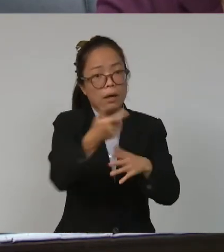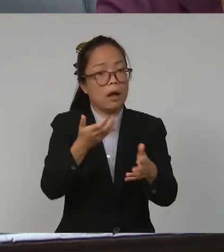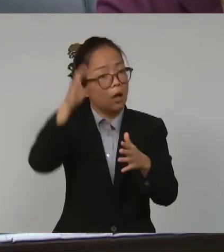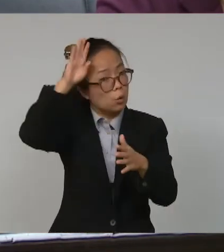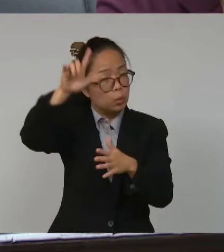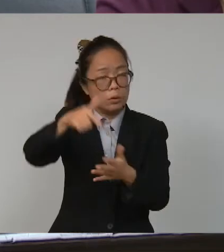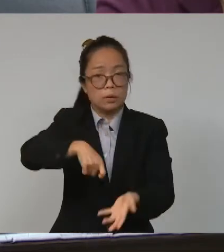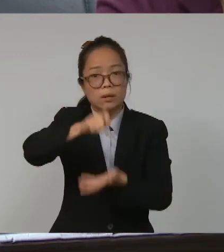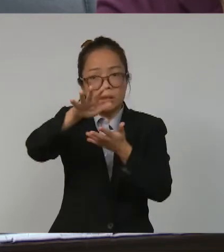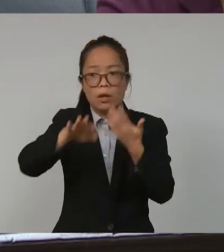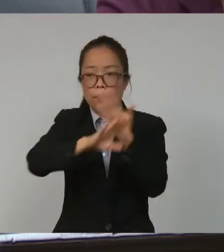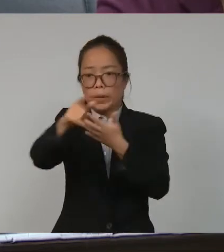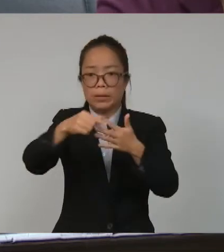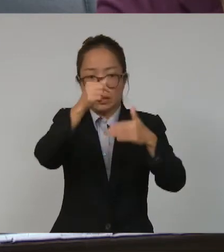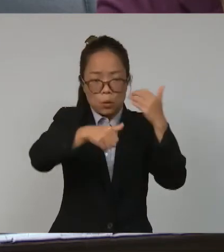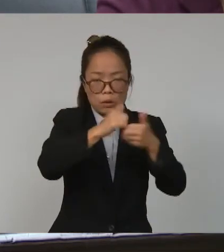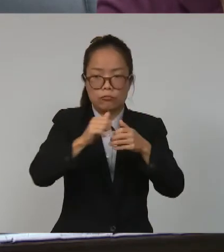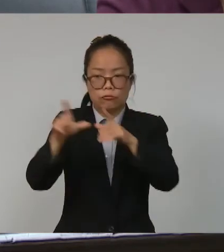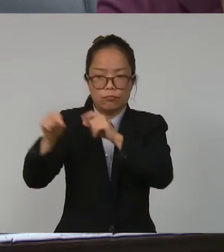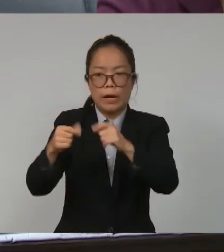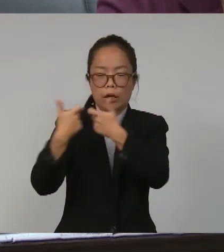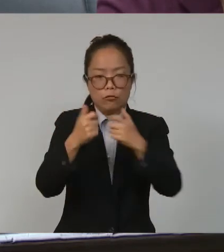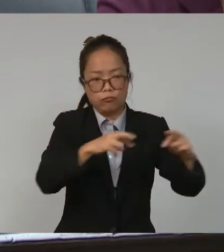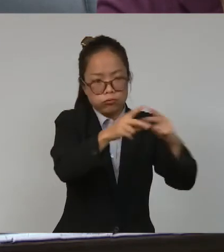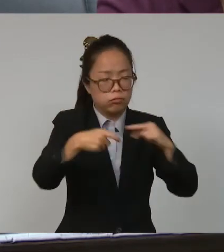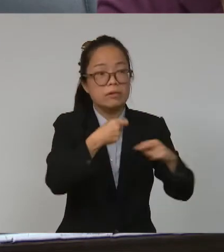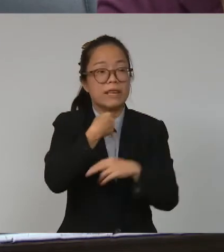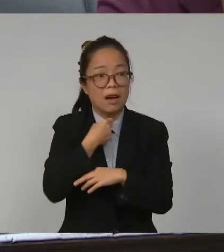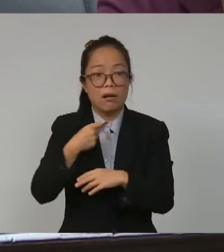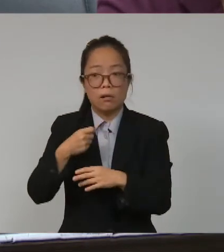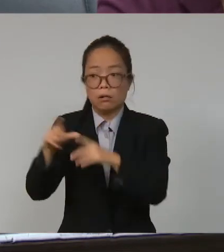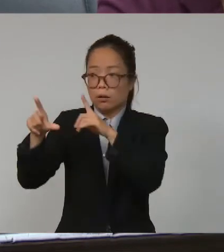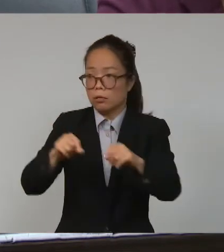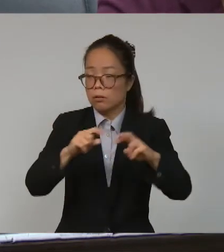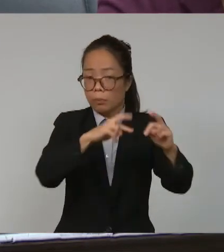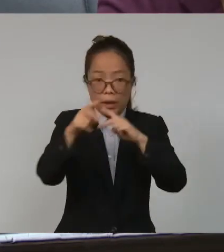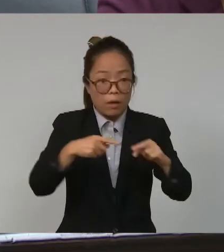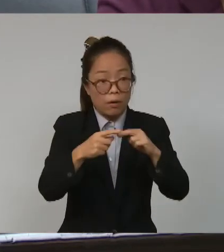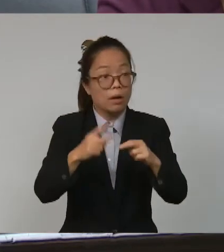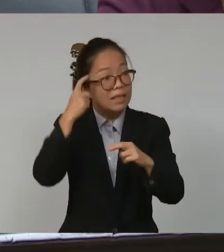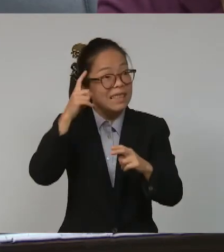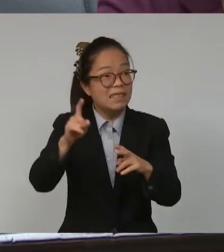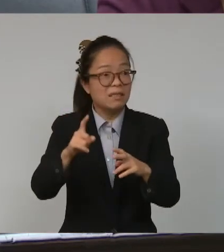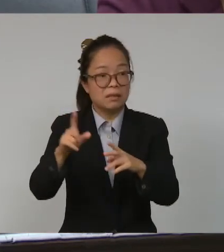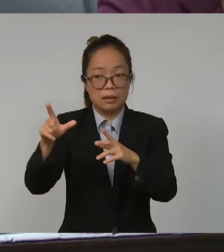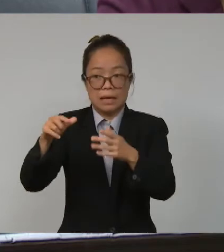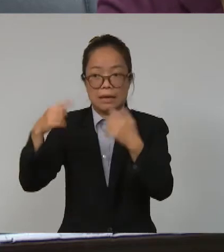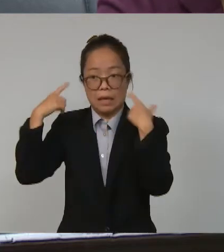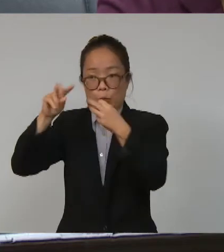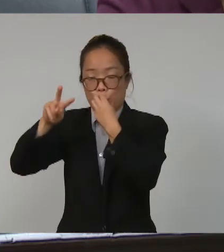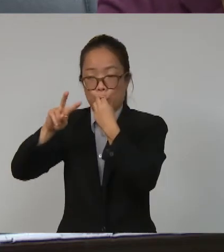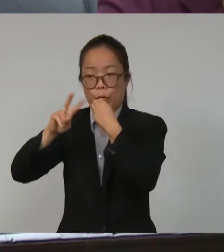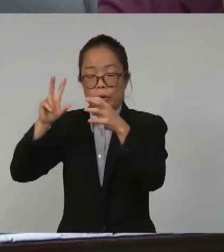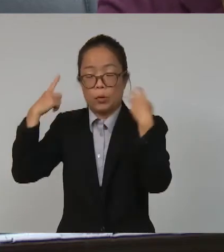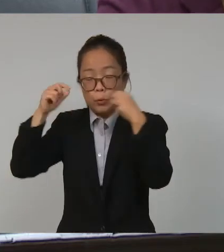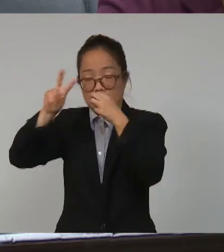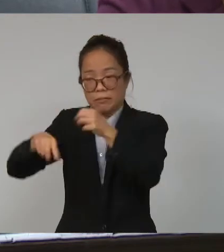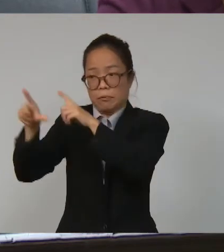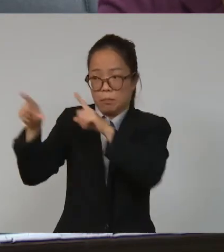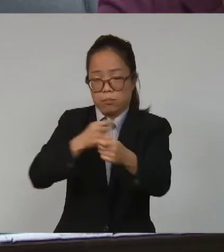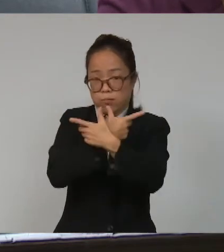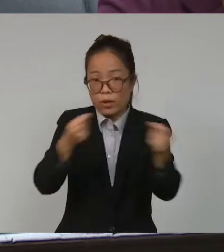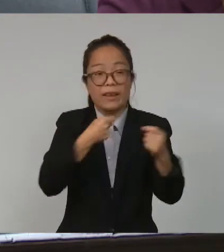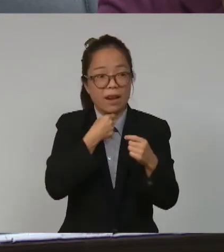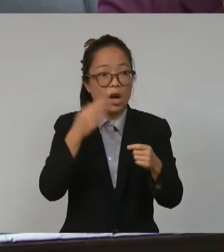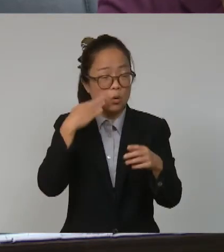到说，那可能其他条文还要配合修正啊，其他条文配合修正是来落实贯彻这个立法原则。立法原则，否则